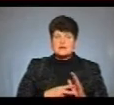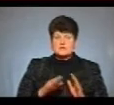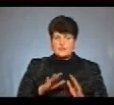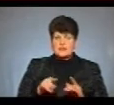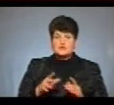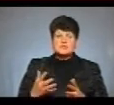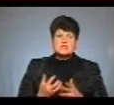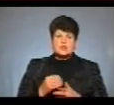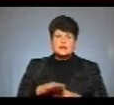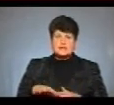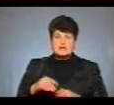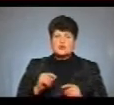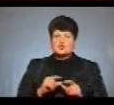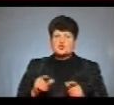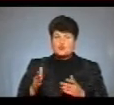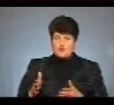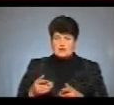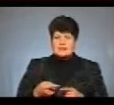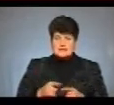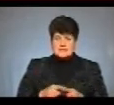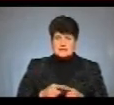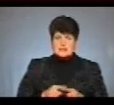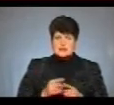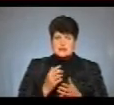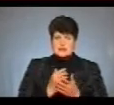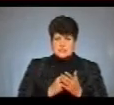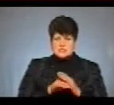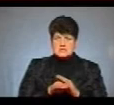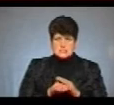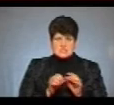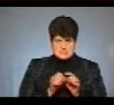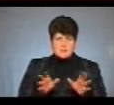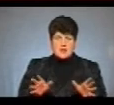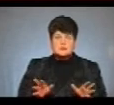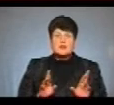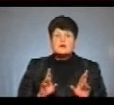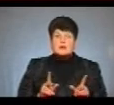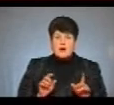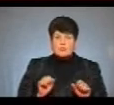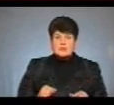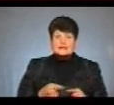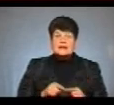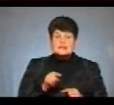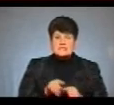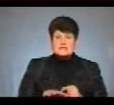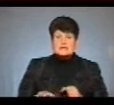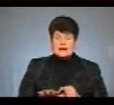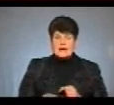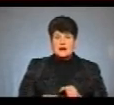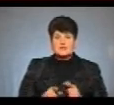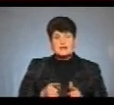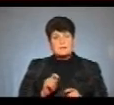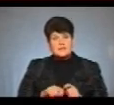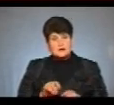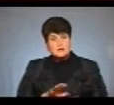знайшли на території школи, ці боєприпаси, як могли саме на цій ділянці, чи її не